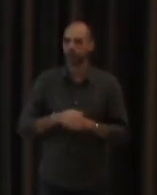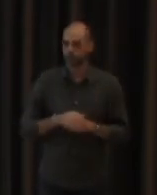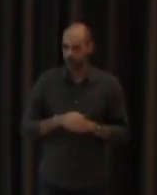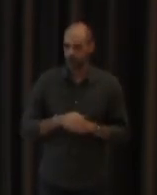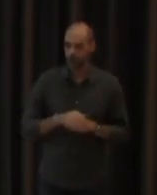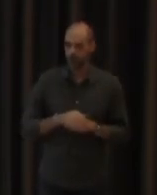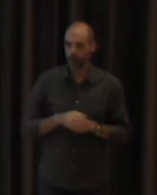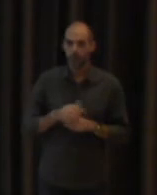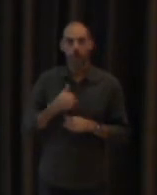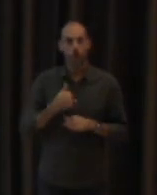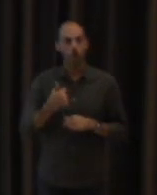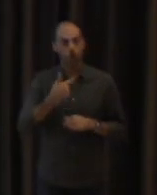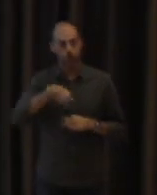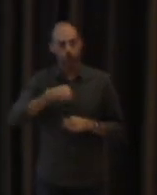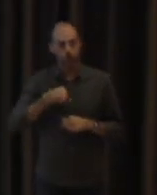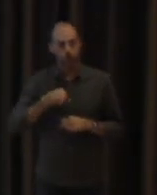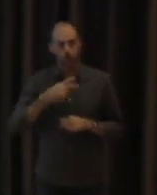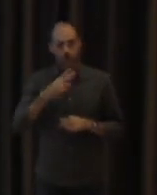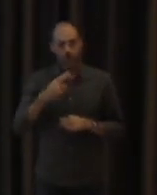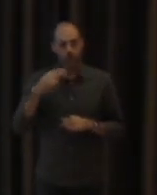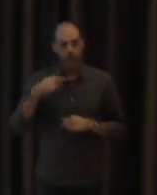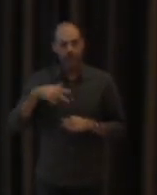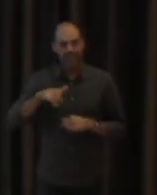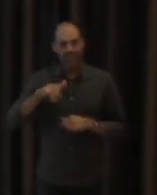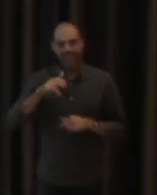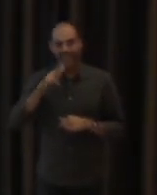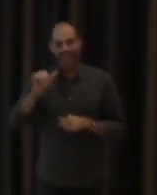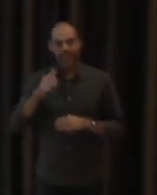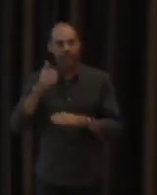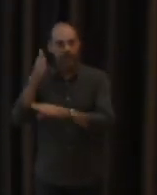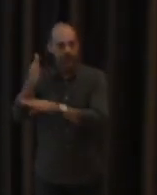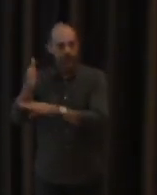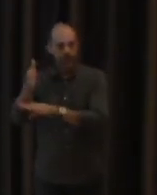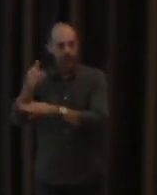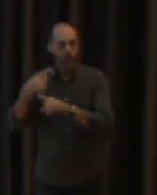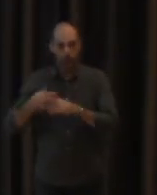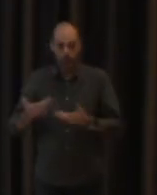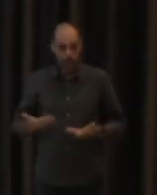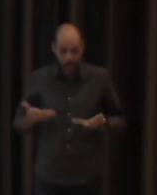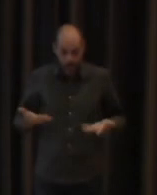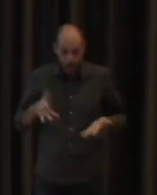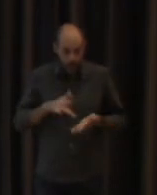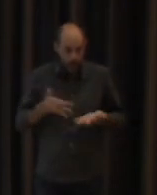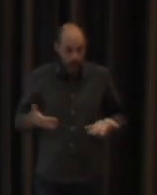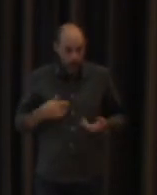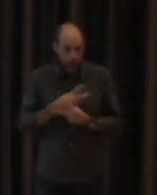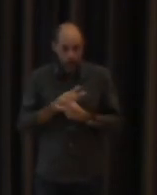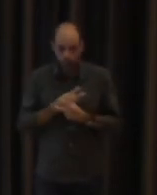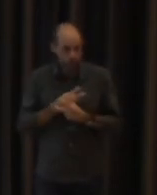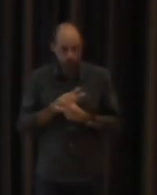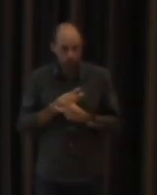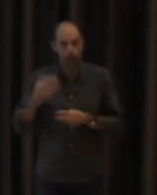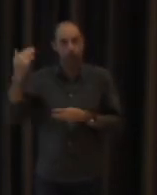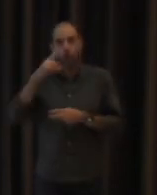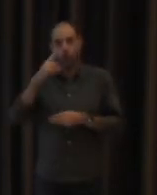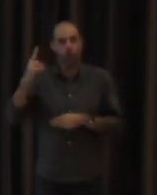doncs nosaltres hi vam anar fa 2 anys. Per què fem servir el verb anar? Perquè no som a Viena ara, ni el nostre interlocutor ni nosaltres. Però